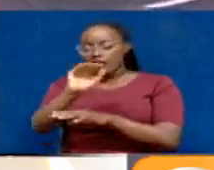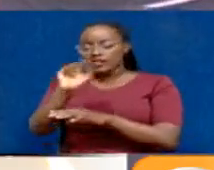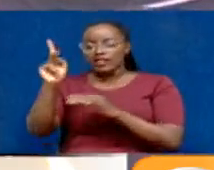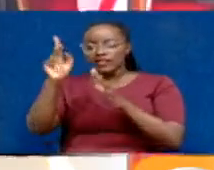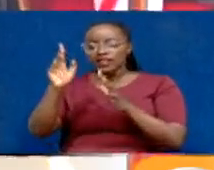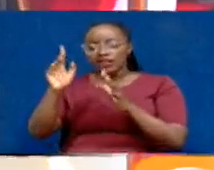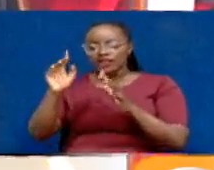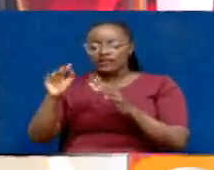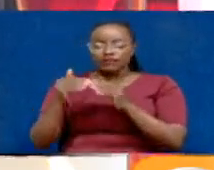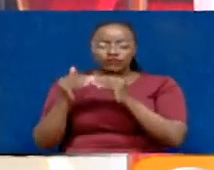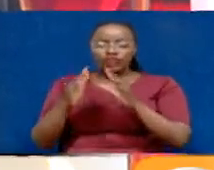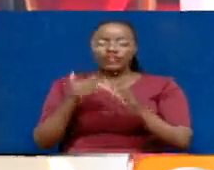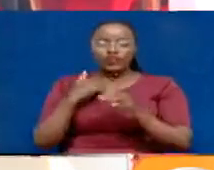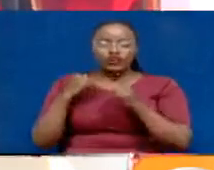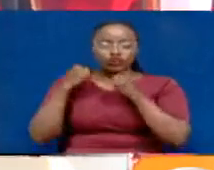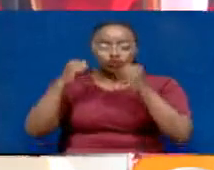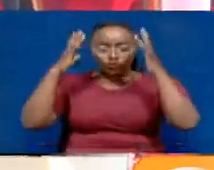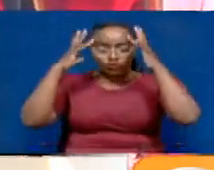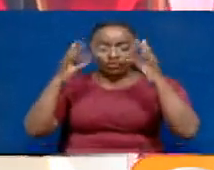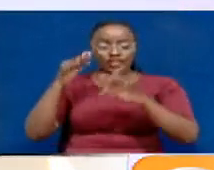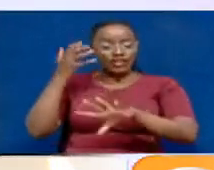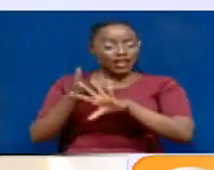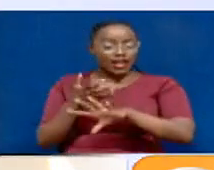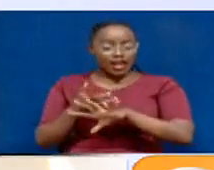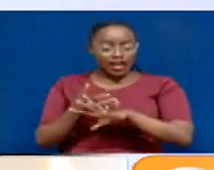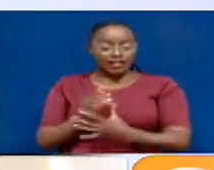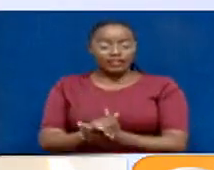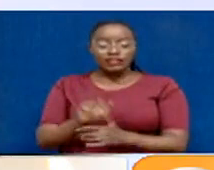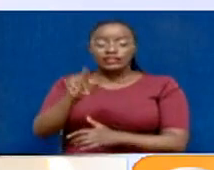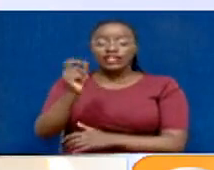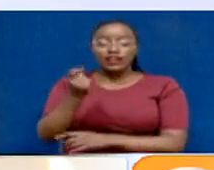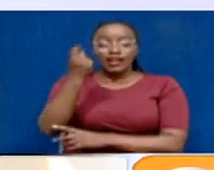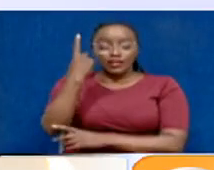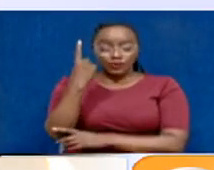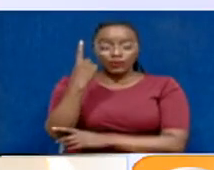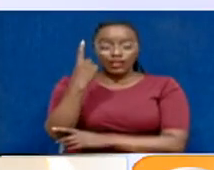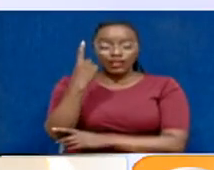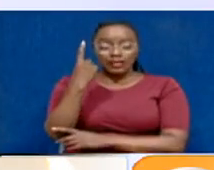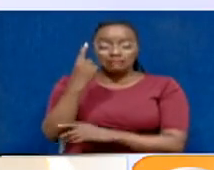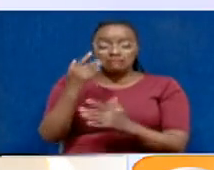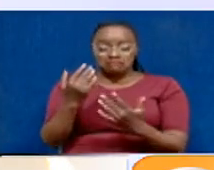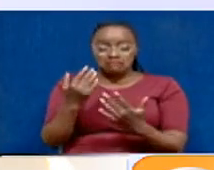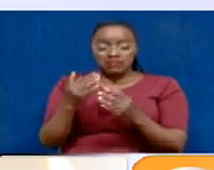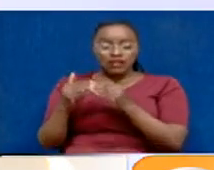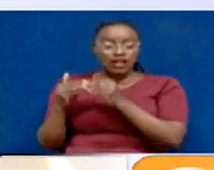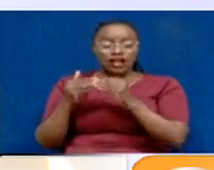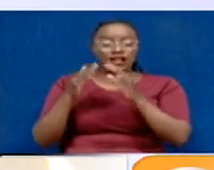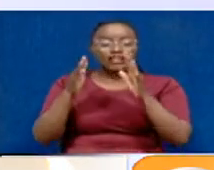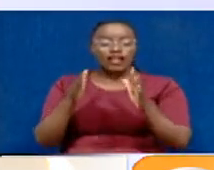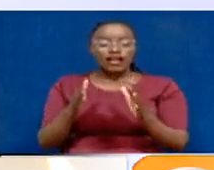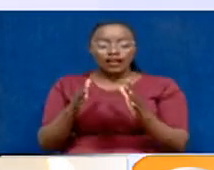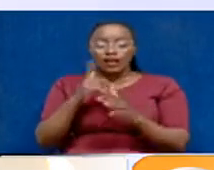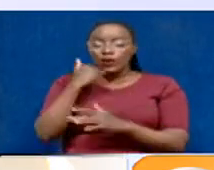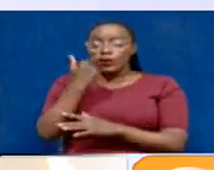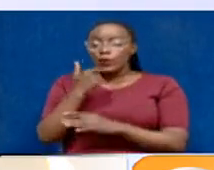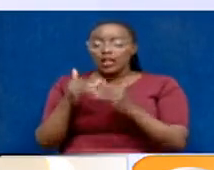humu nchini kuwa na ujasiri wa kufanya maamuzi magumu. He understood that a leader